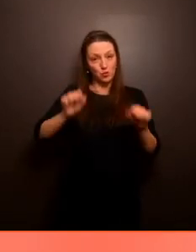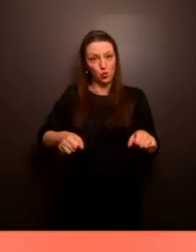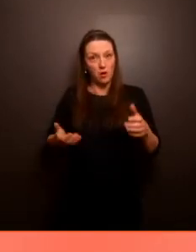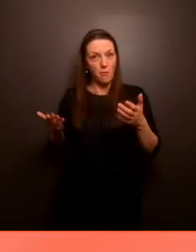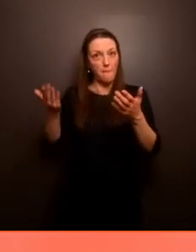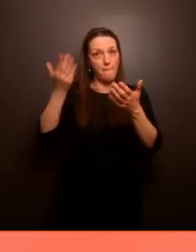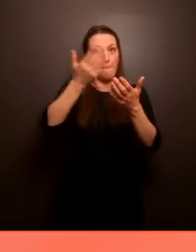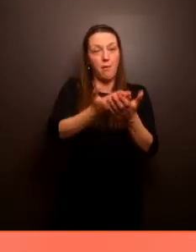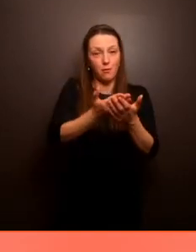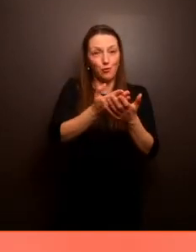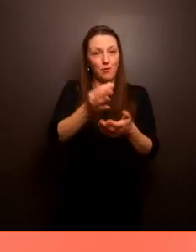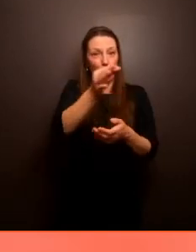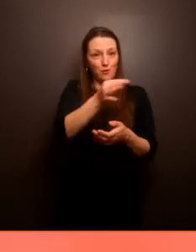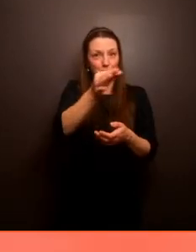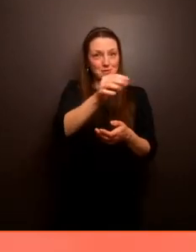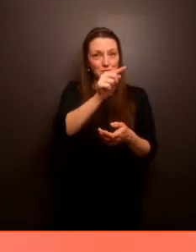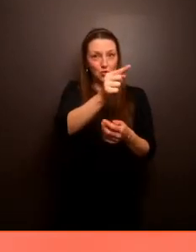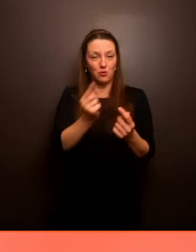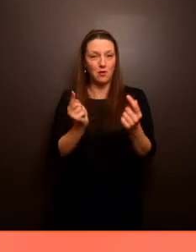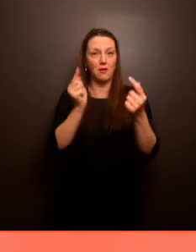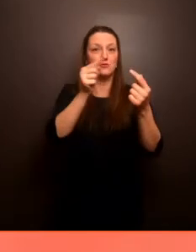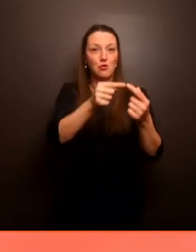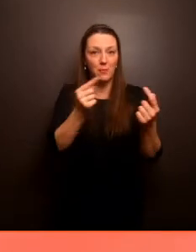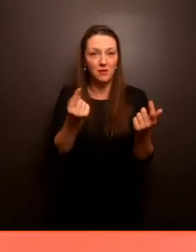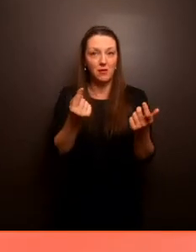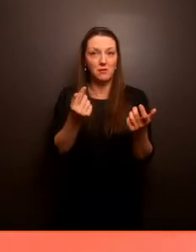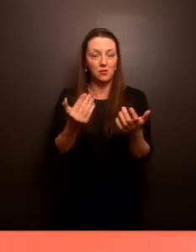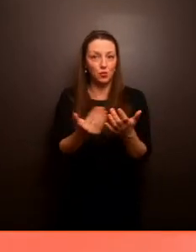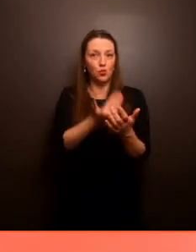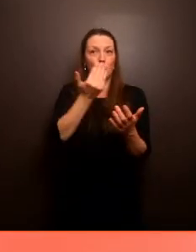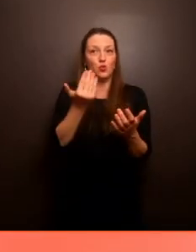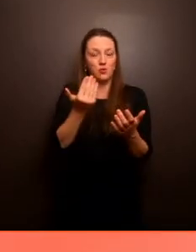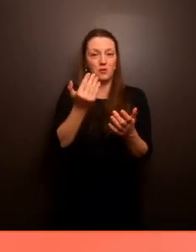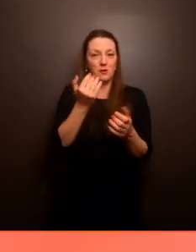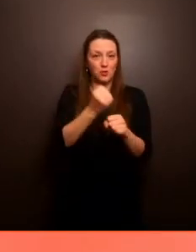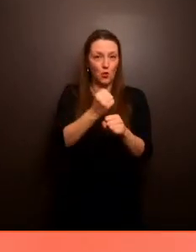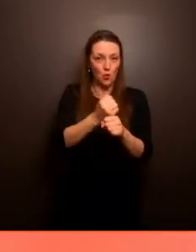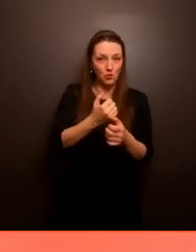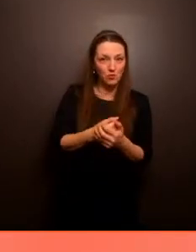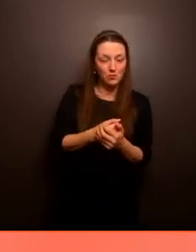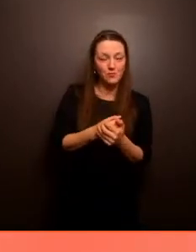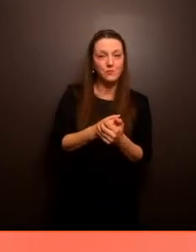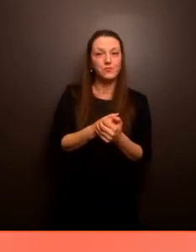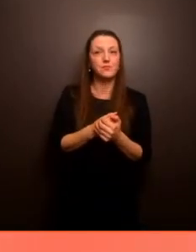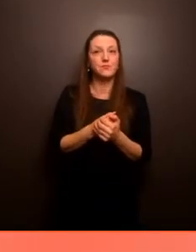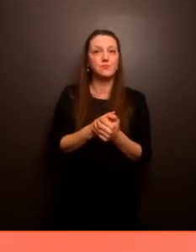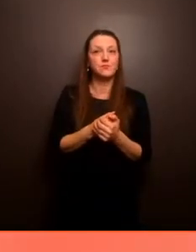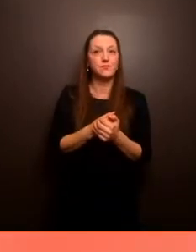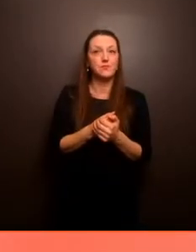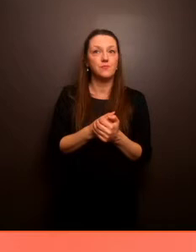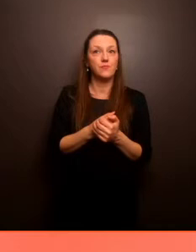aidata nendele organisatsioonidel ka nendes uutes vajadustes oma eesmärgid saavutada. See tähendab seda,